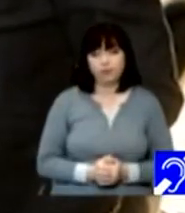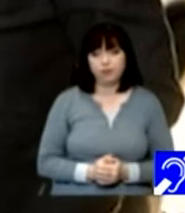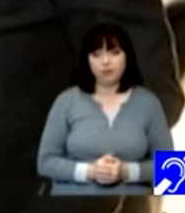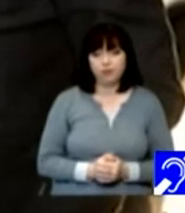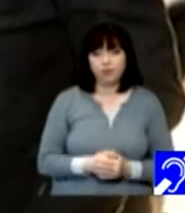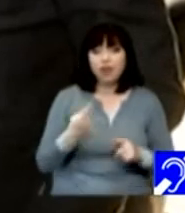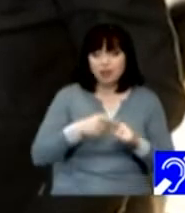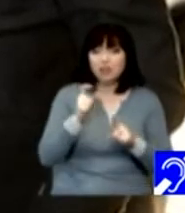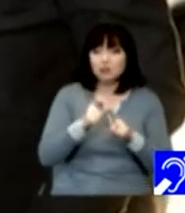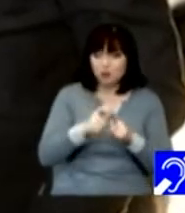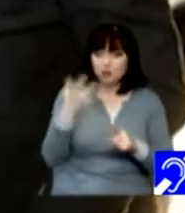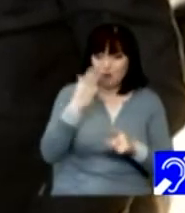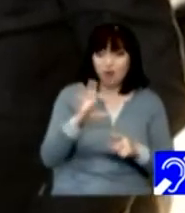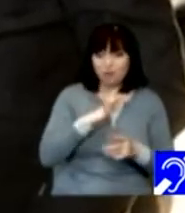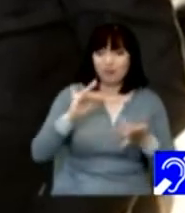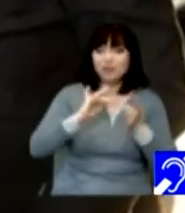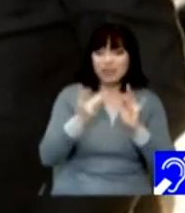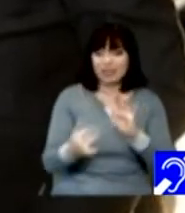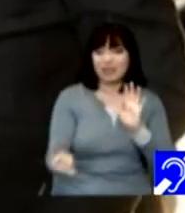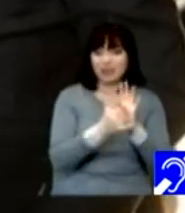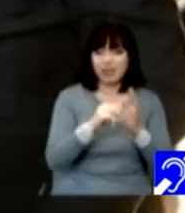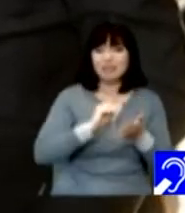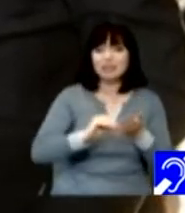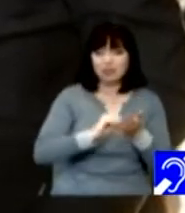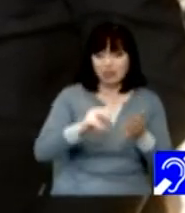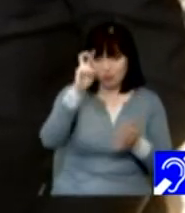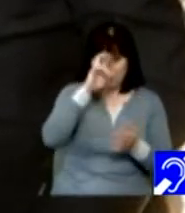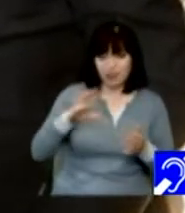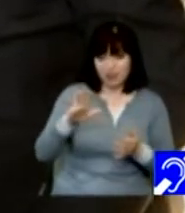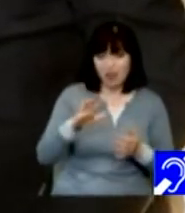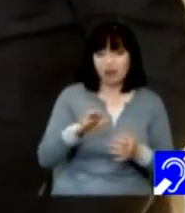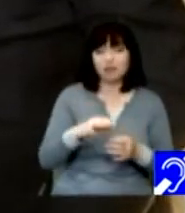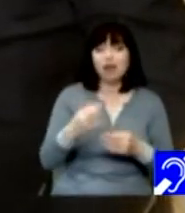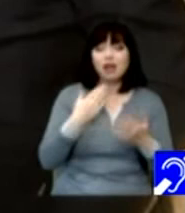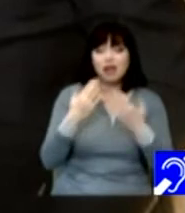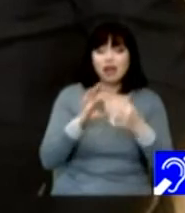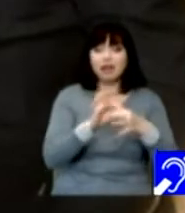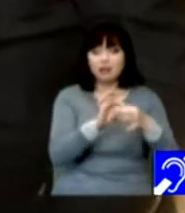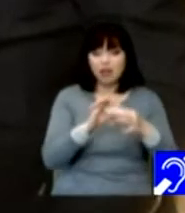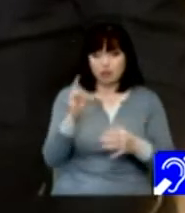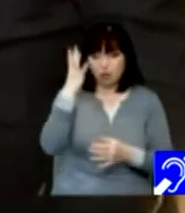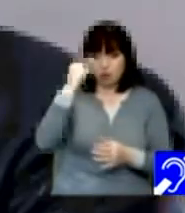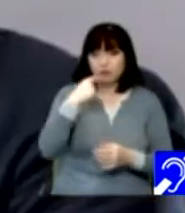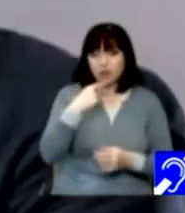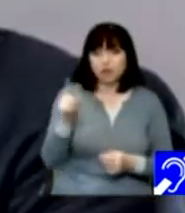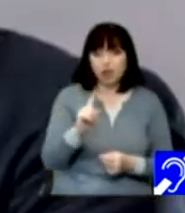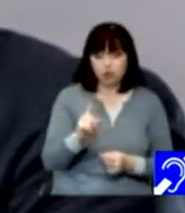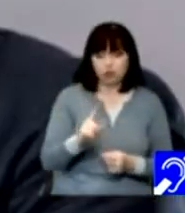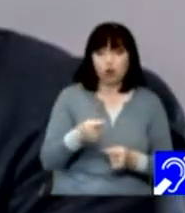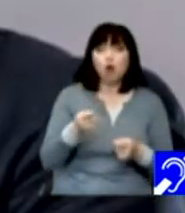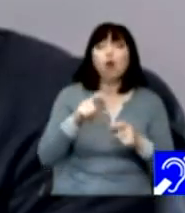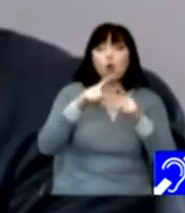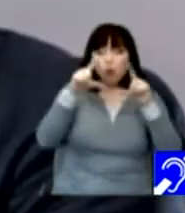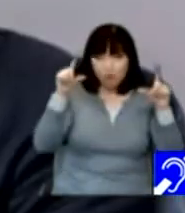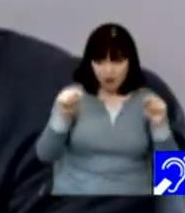În mesajul său postat pe o rețea socială, secretarul de stat pentru relația cu Republica Moldova a menționat că direcția